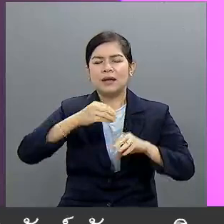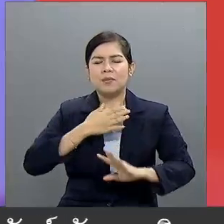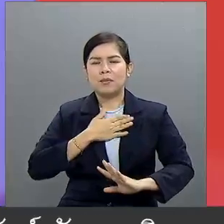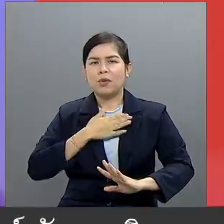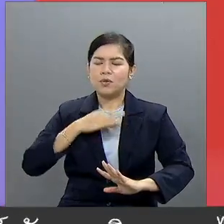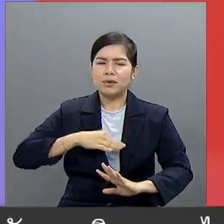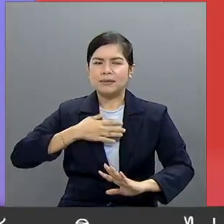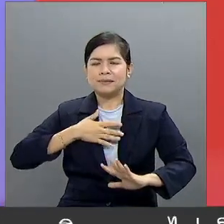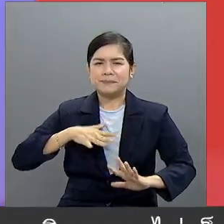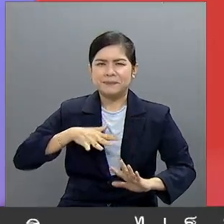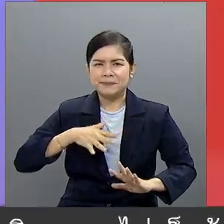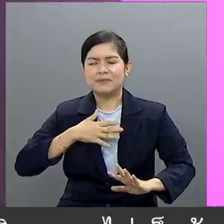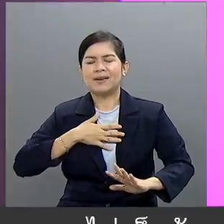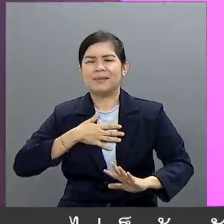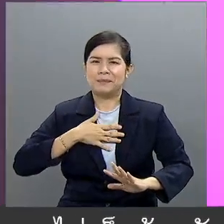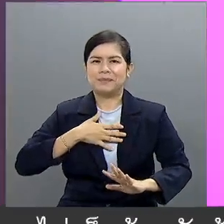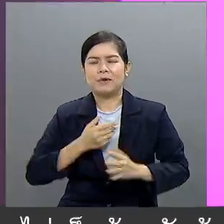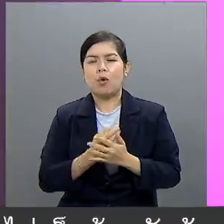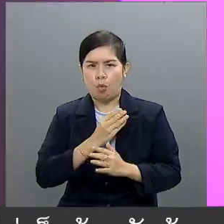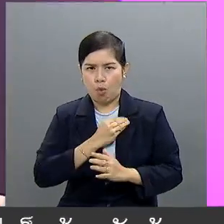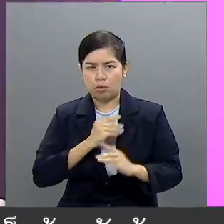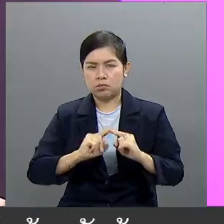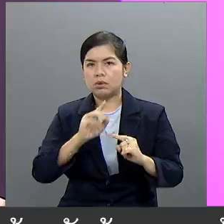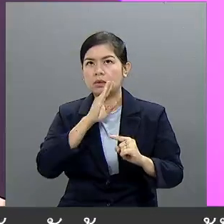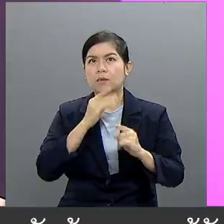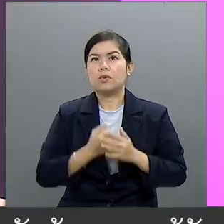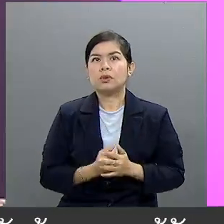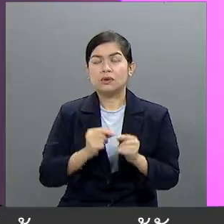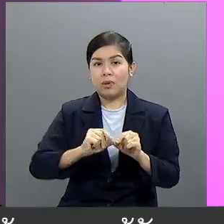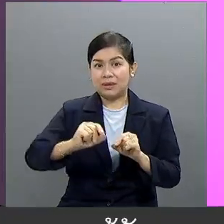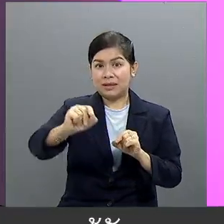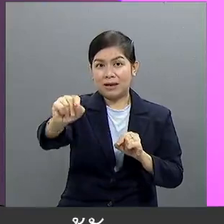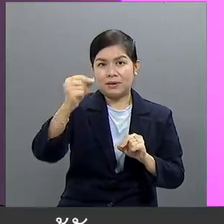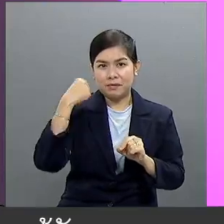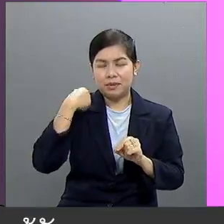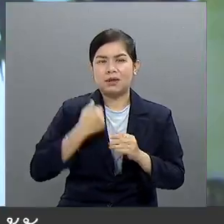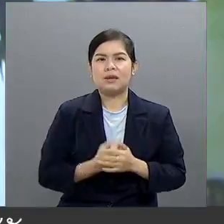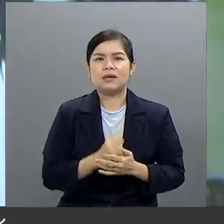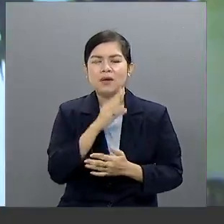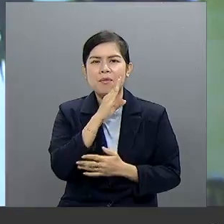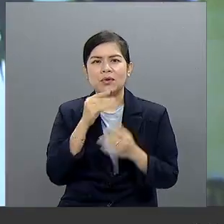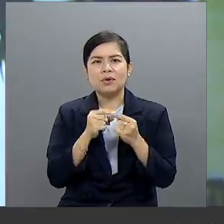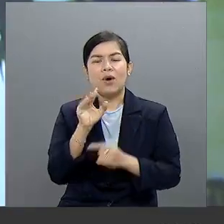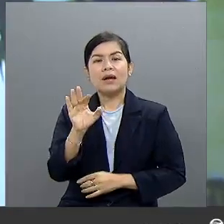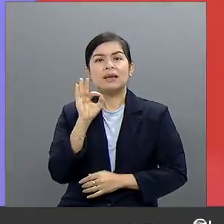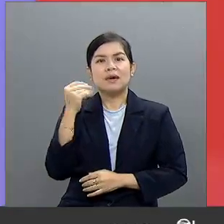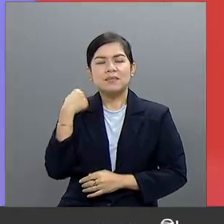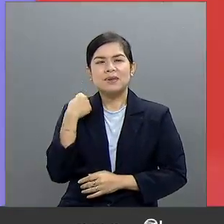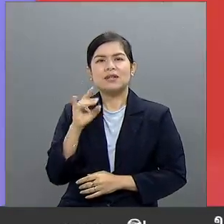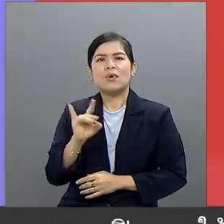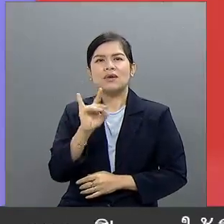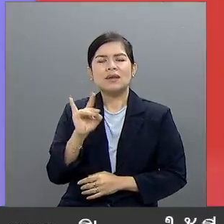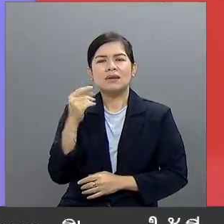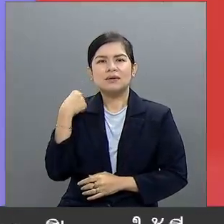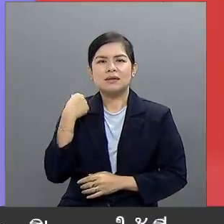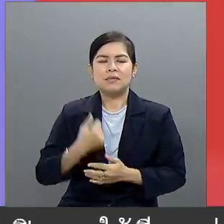แสนรู้ฝึกได ้ถ้าเกิดจะให้เลือกฮิปโปกับช้างเนี่ยผมเลือกนอนกับฮิปโป คือสองอันต้องมาคู่กันเล